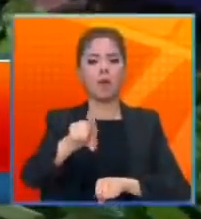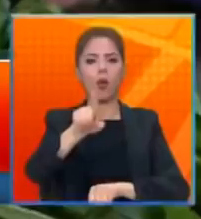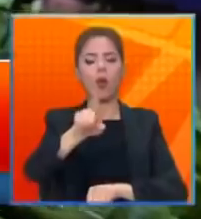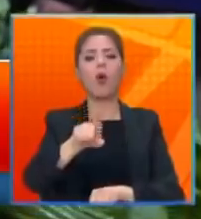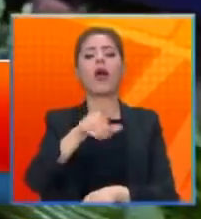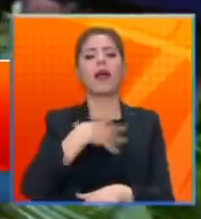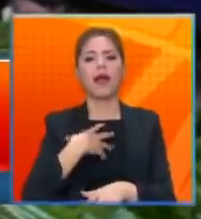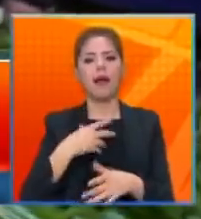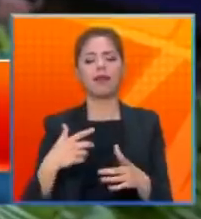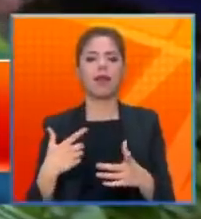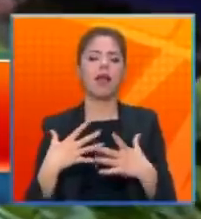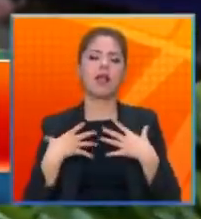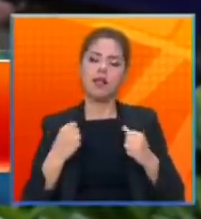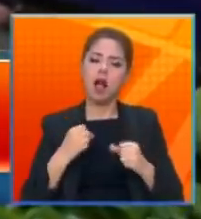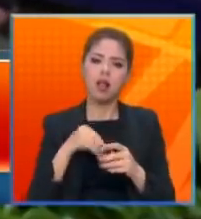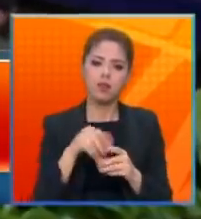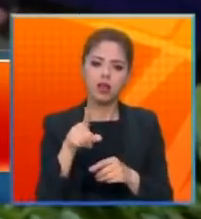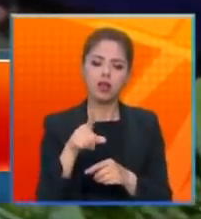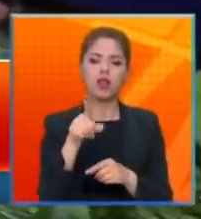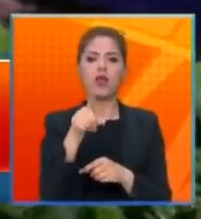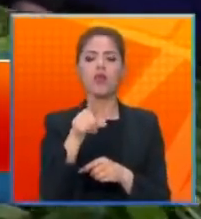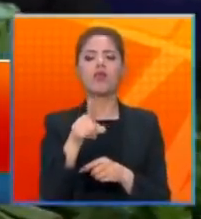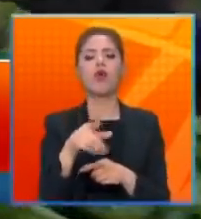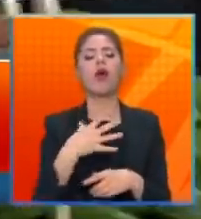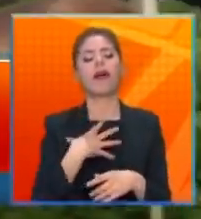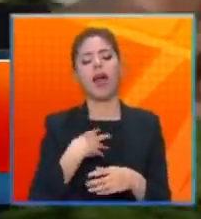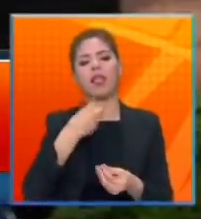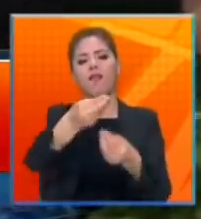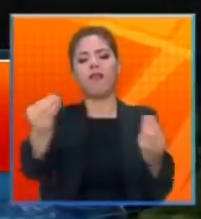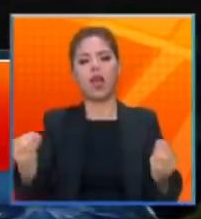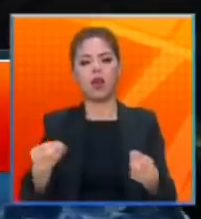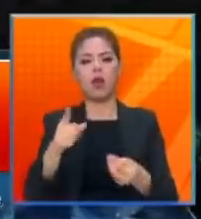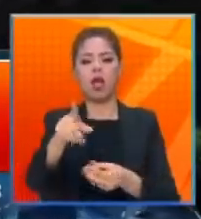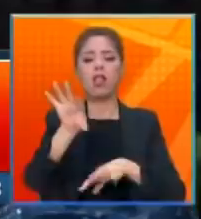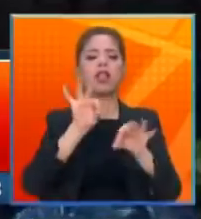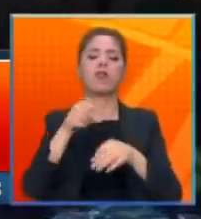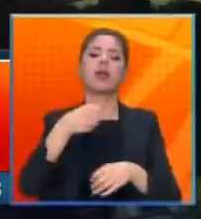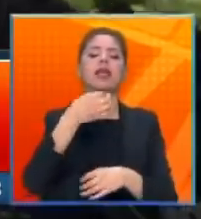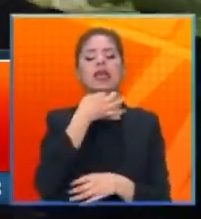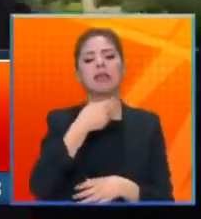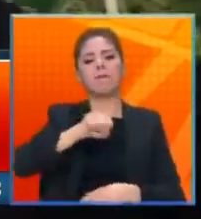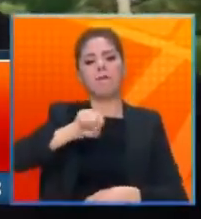kendi sağlığımız için sadece bize söylüyorlar, biz kendimiz veriyoruz. Kendi